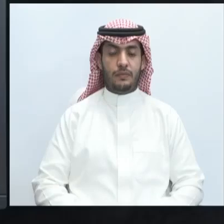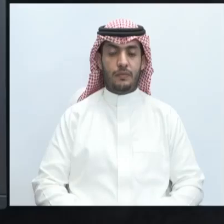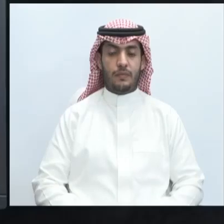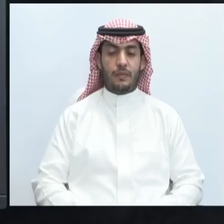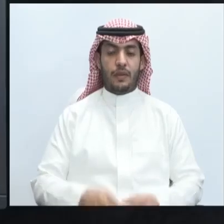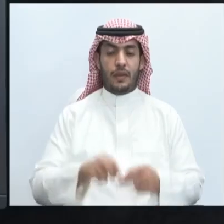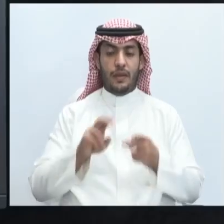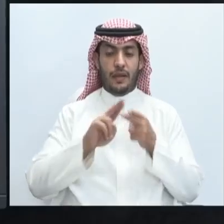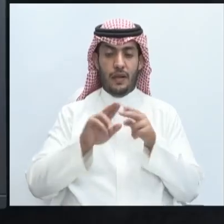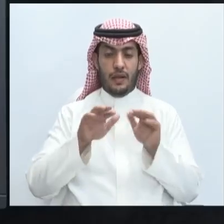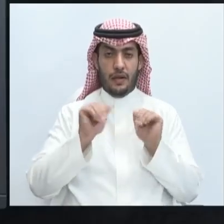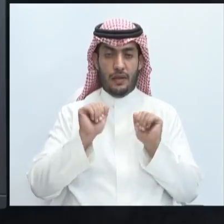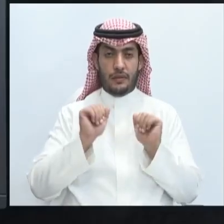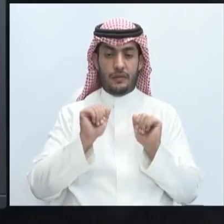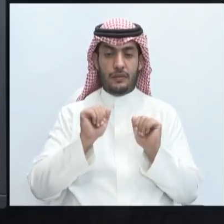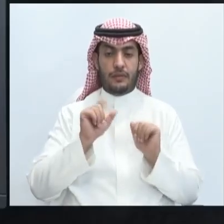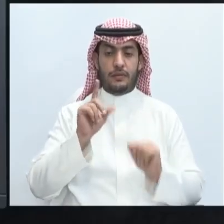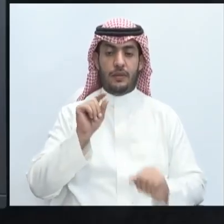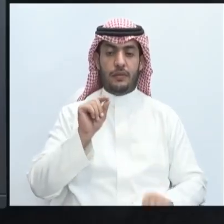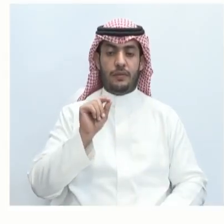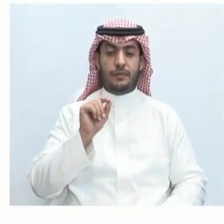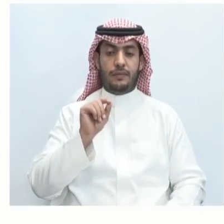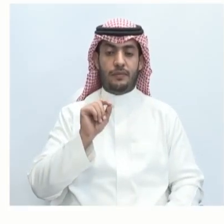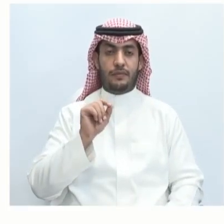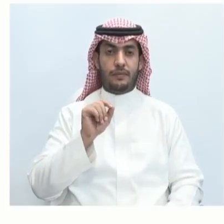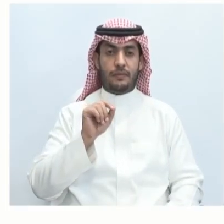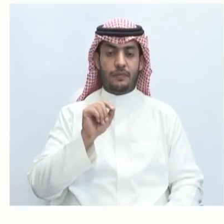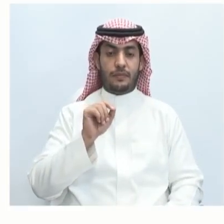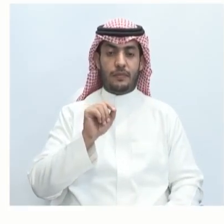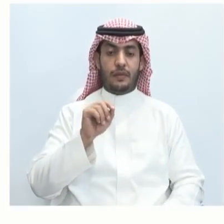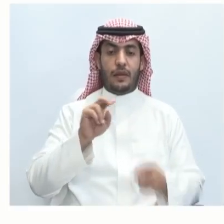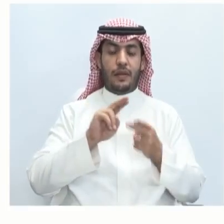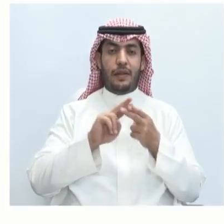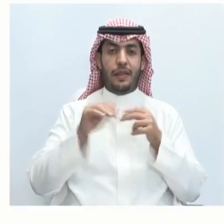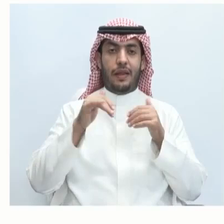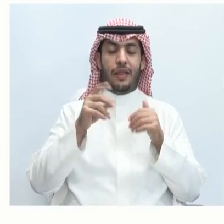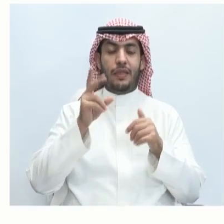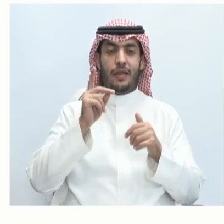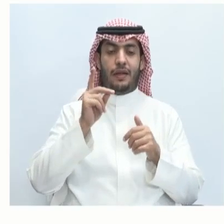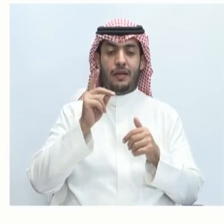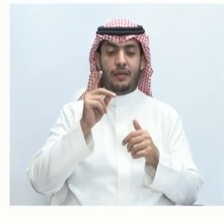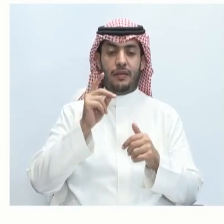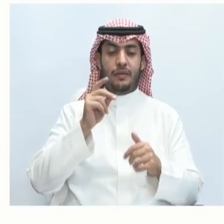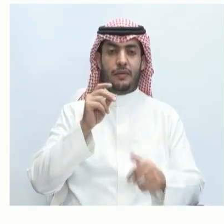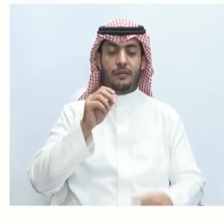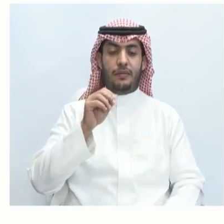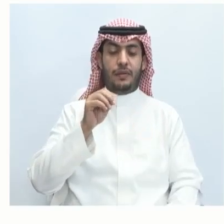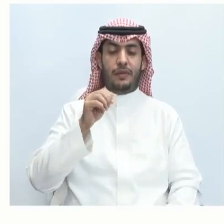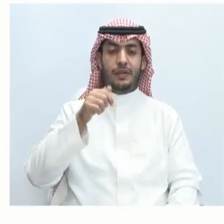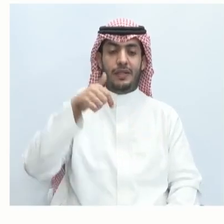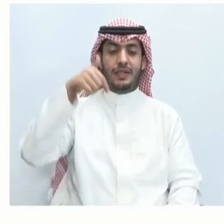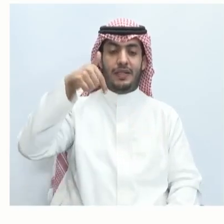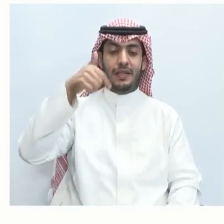هاي مبدعين وصلتوا الاجابه بارك الله فيكم دعونا نقوم بحلها بطريقه الاعداد ابنائي وبناتي هنا